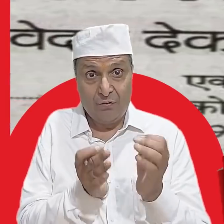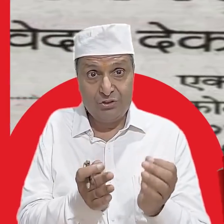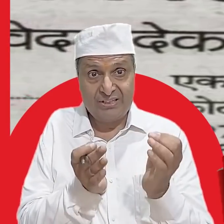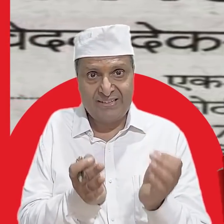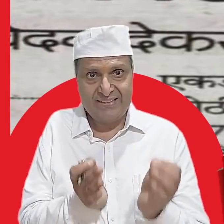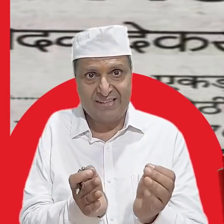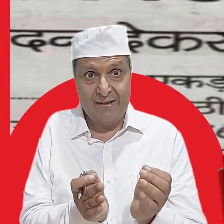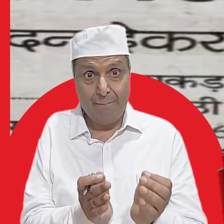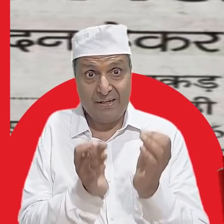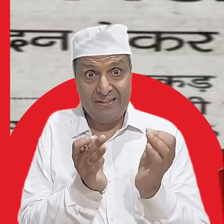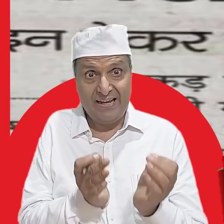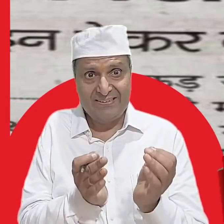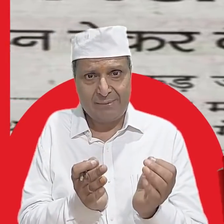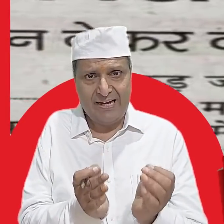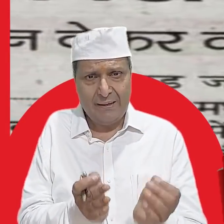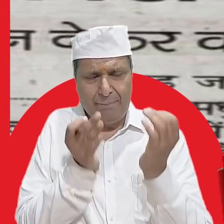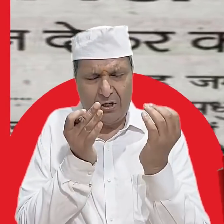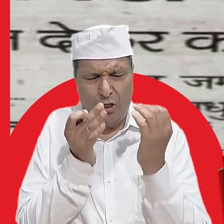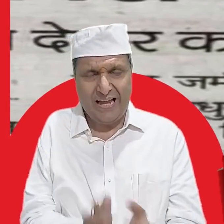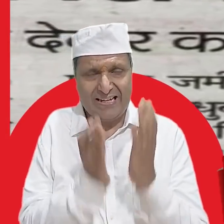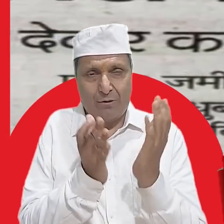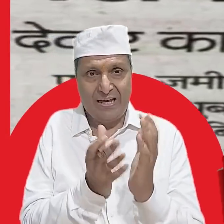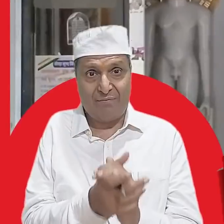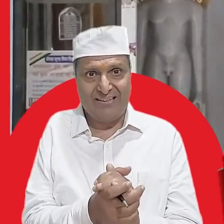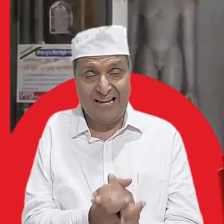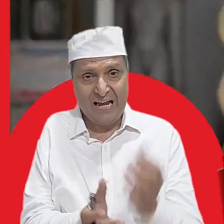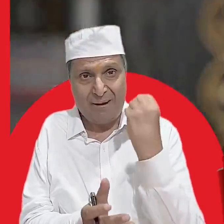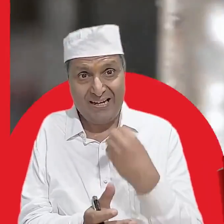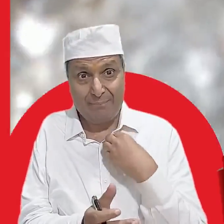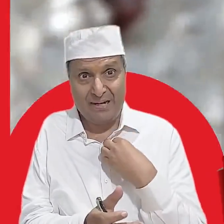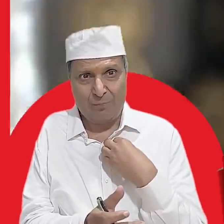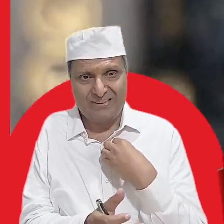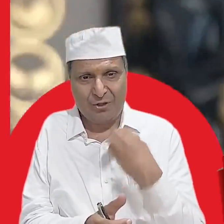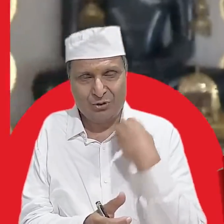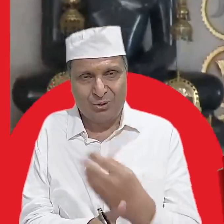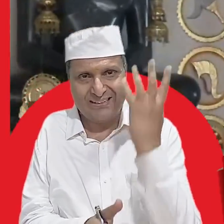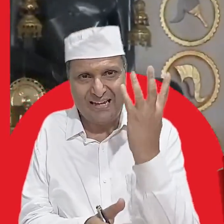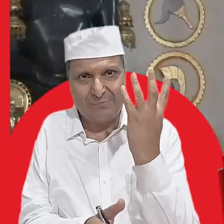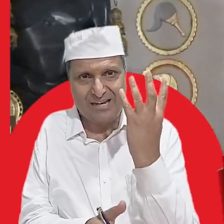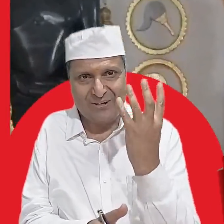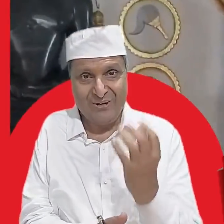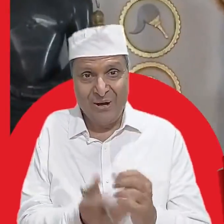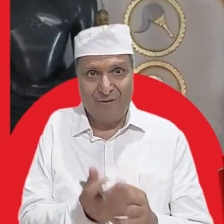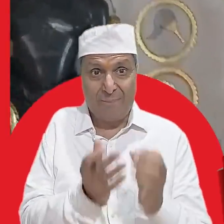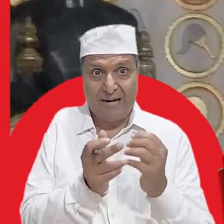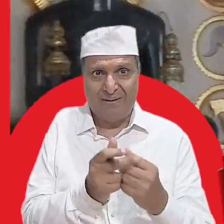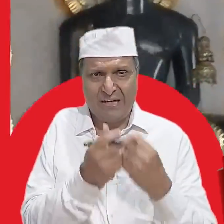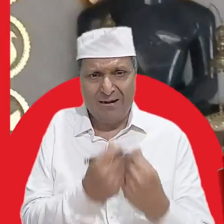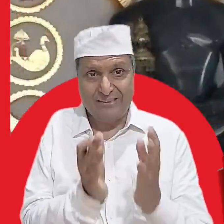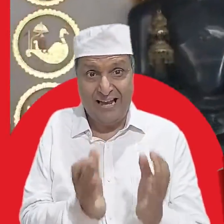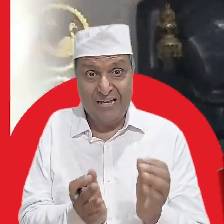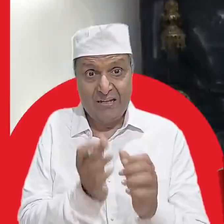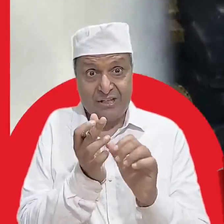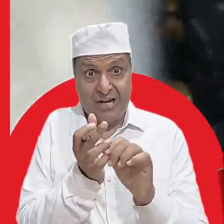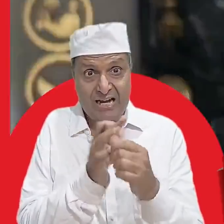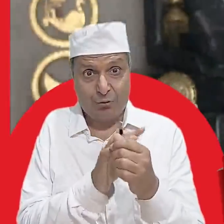थी वो जस की तस है, पर यह इस बना बिल्कुल गैर कानूनी अवैध है। हमारे बने वो मंदिर को तोड़ देते हैं धर्मशाला को और वहां पर अवैध निर्माण